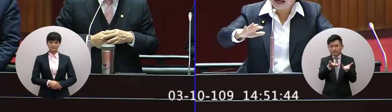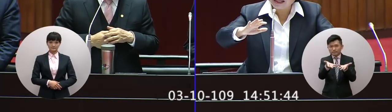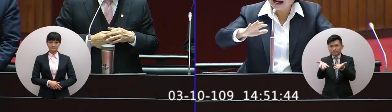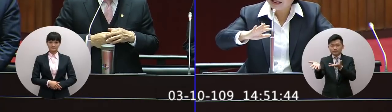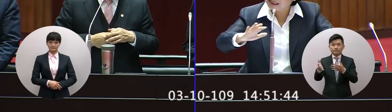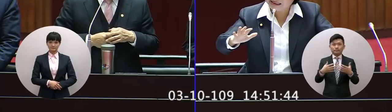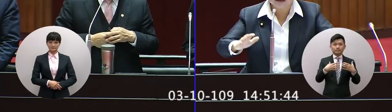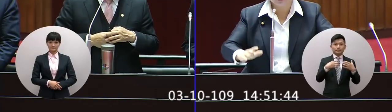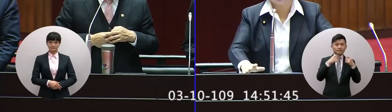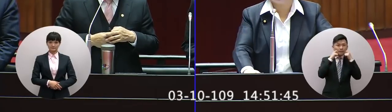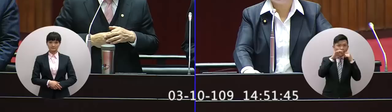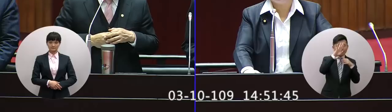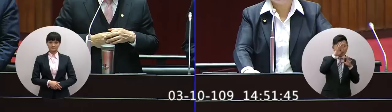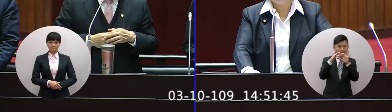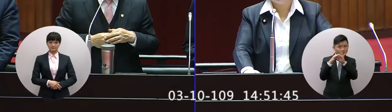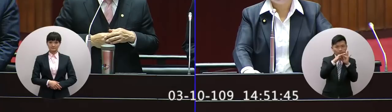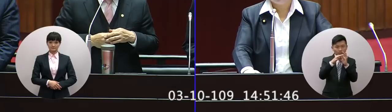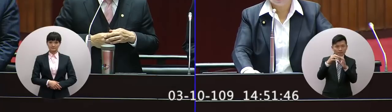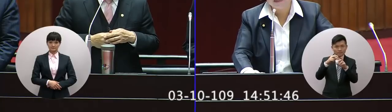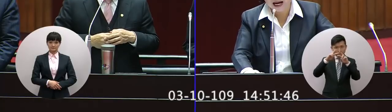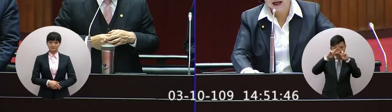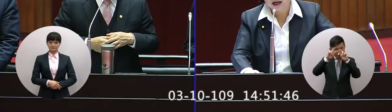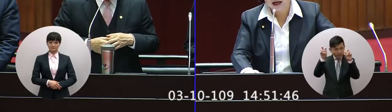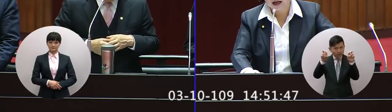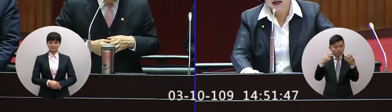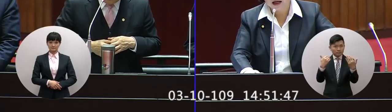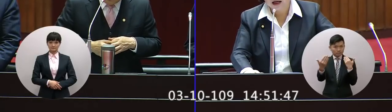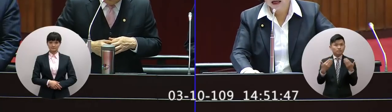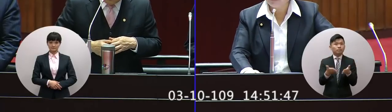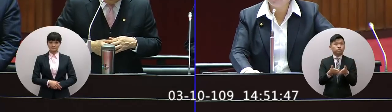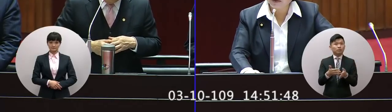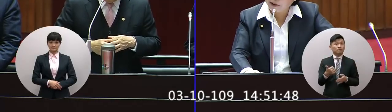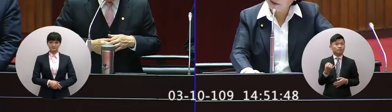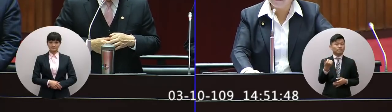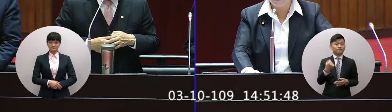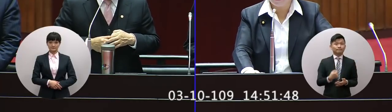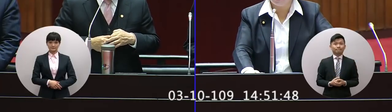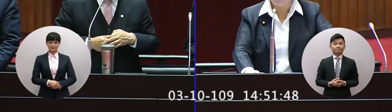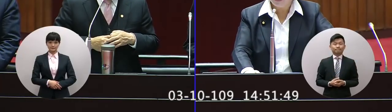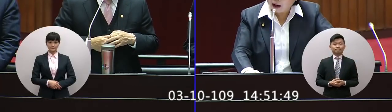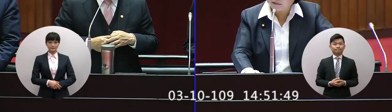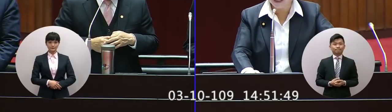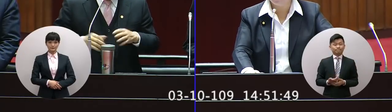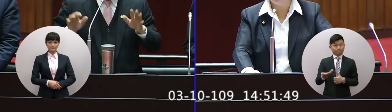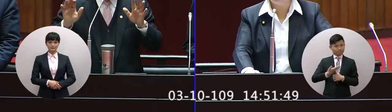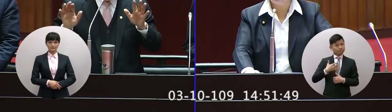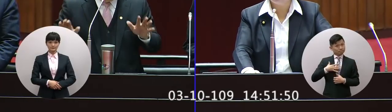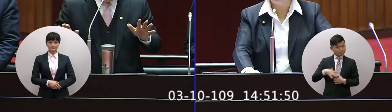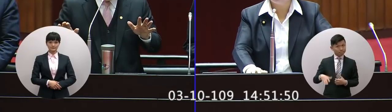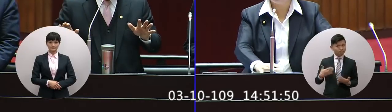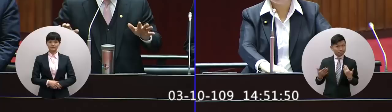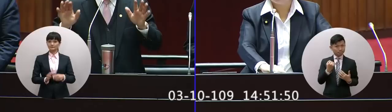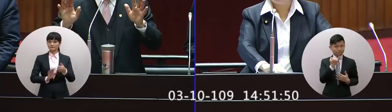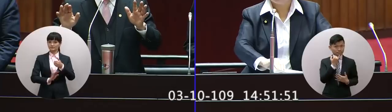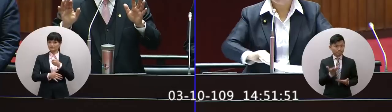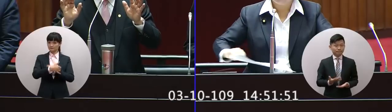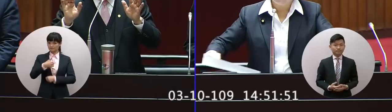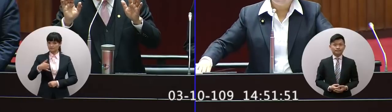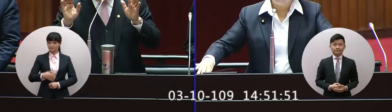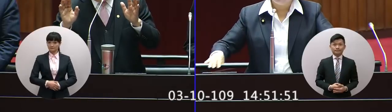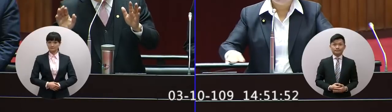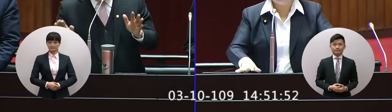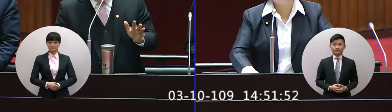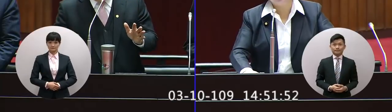性让它厘清楚，好吗？让我们明明白白，好吗？ 委员，这